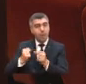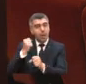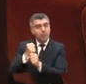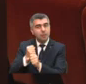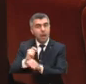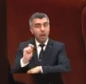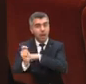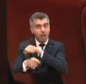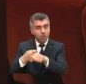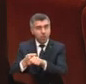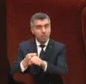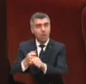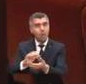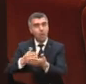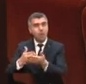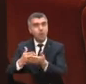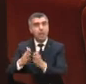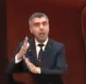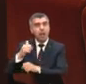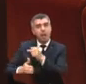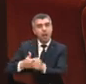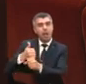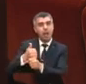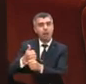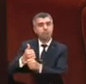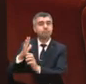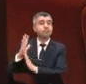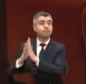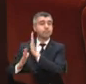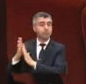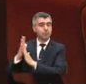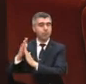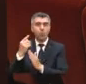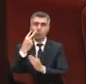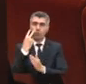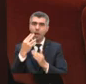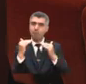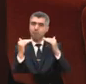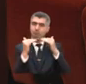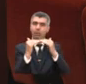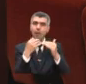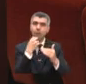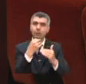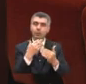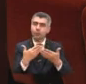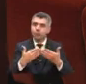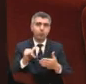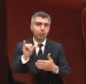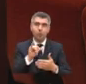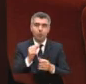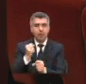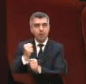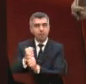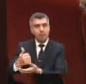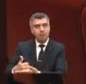الباديه في المجال ديال التشغيل في سنوات ماضيه، في سنوات خلت، ودير المقارنه مع ما يقع اليوم في الباديه من دعم التشغيل،